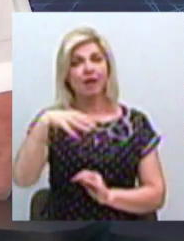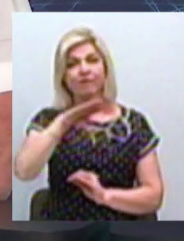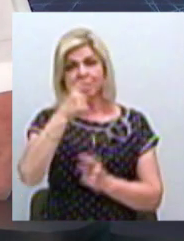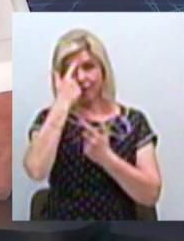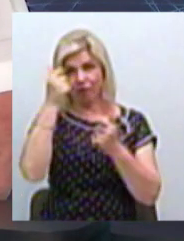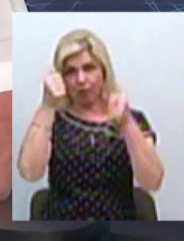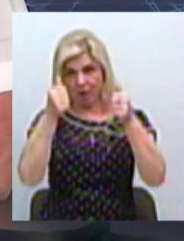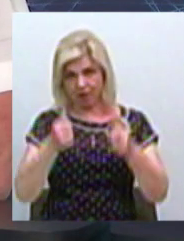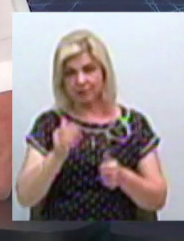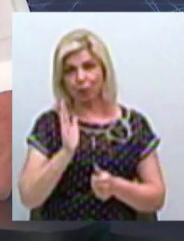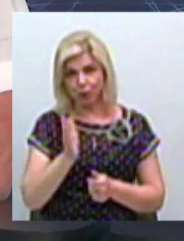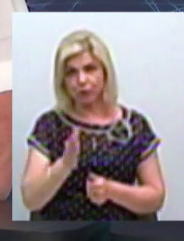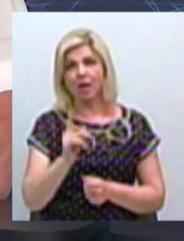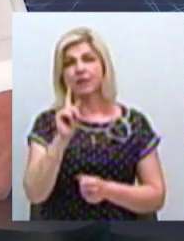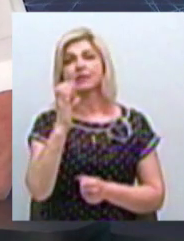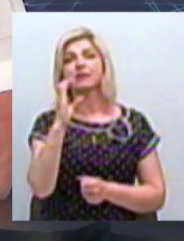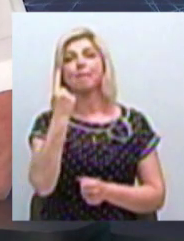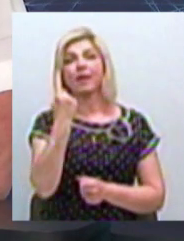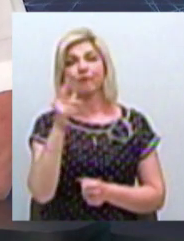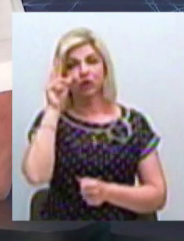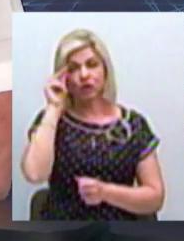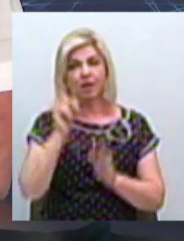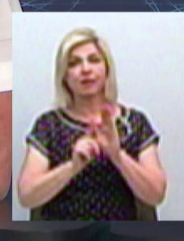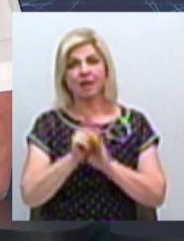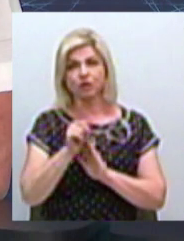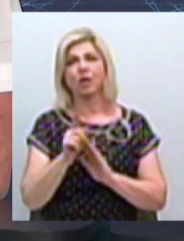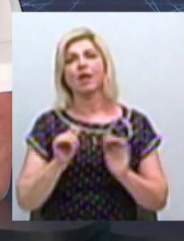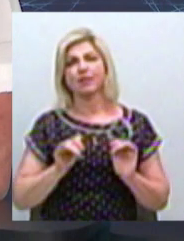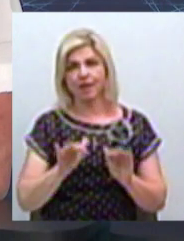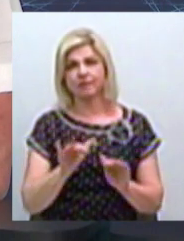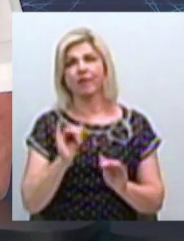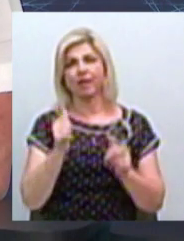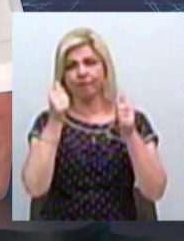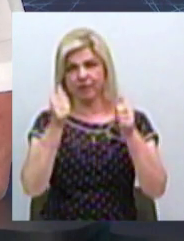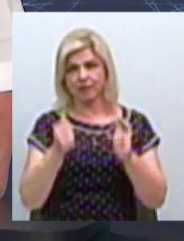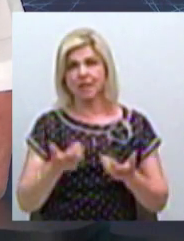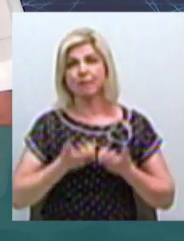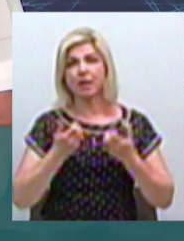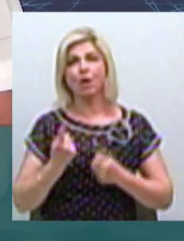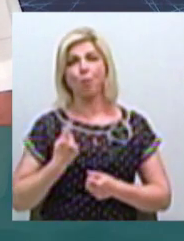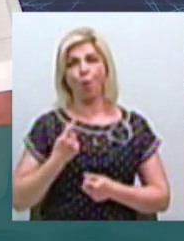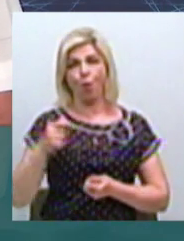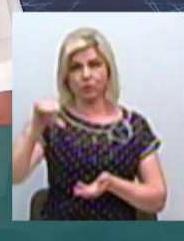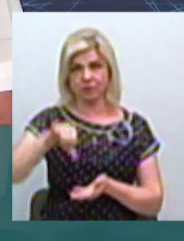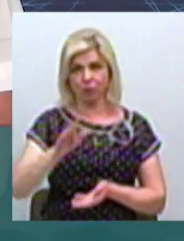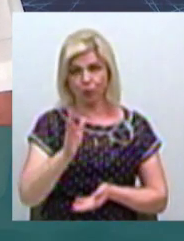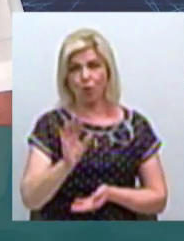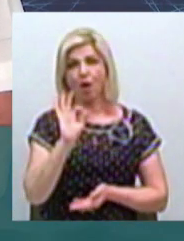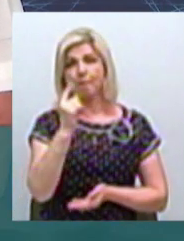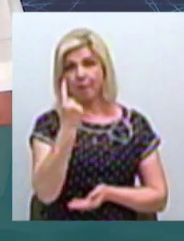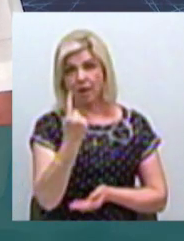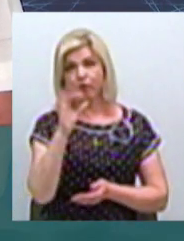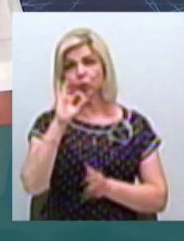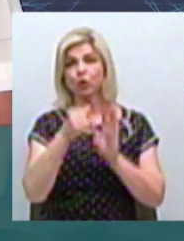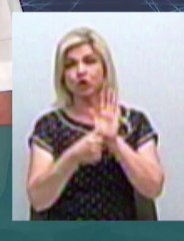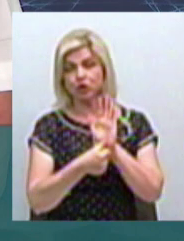1 числа починається дійство і виставляється спасательний пост. Тобто з 1.06 офіційне